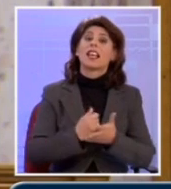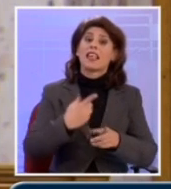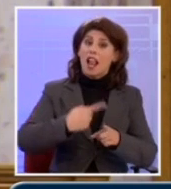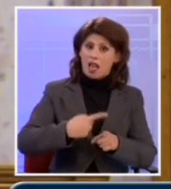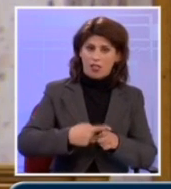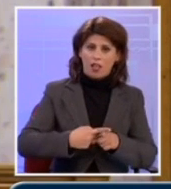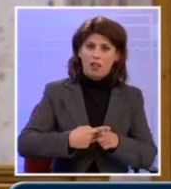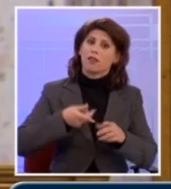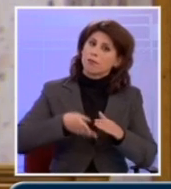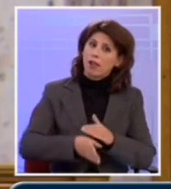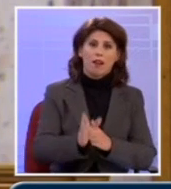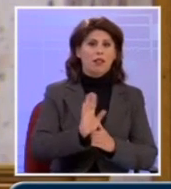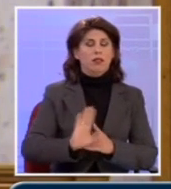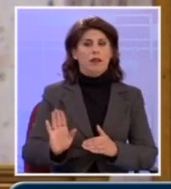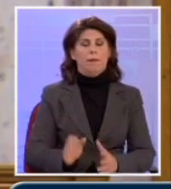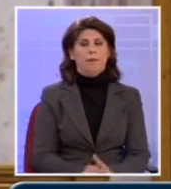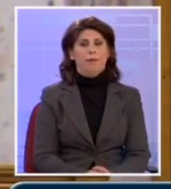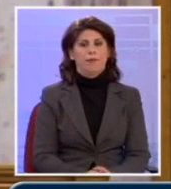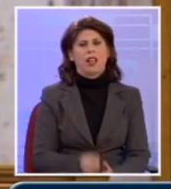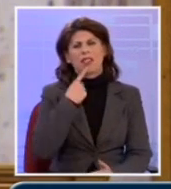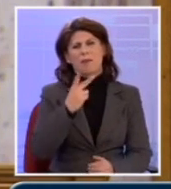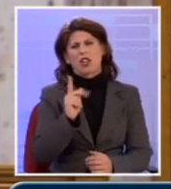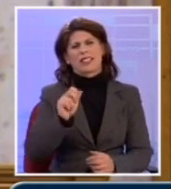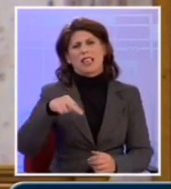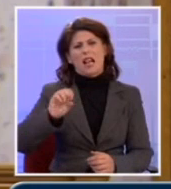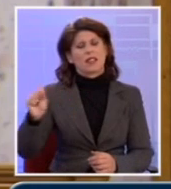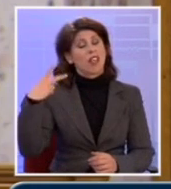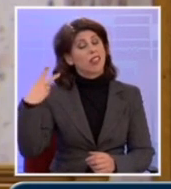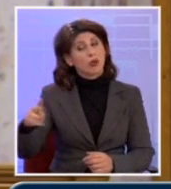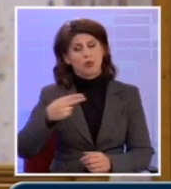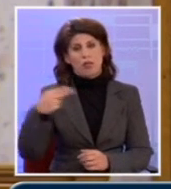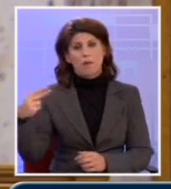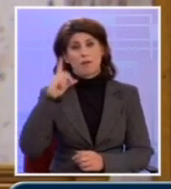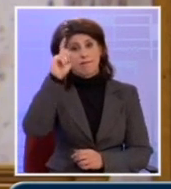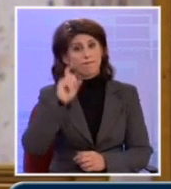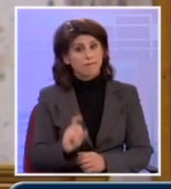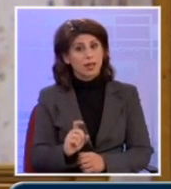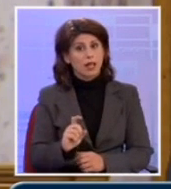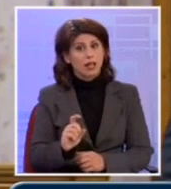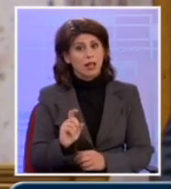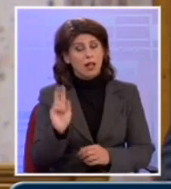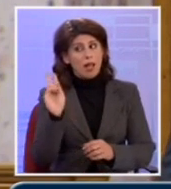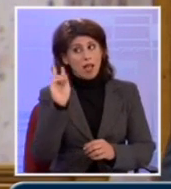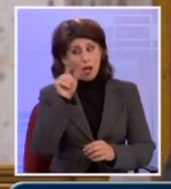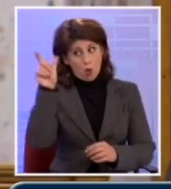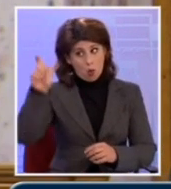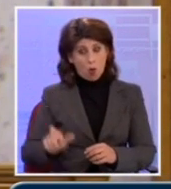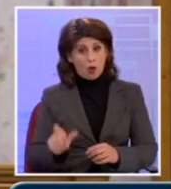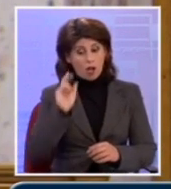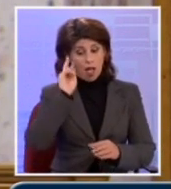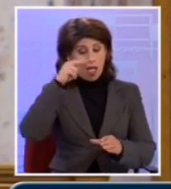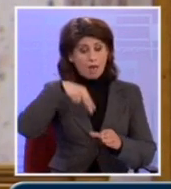χώρα υπέστη. Είναι δικό του θέμα, ενδεχομένως κοίταζε προς το εσωτερικό